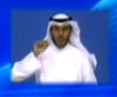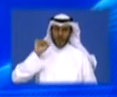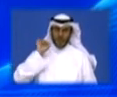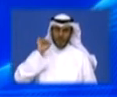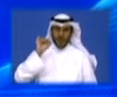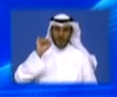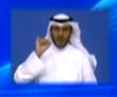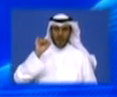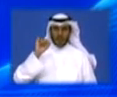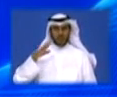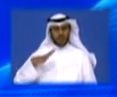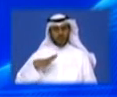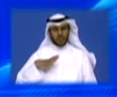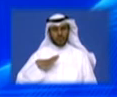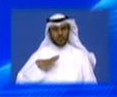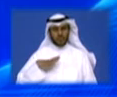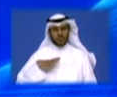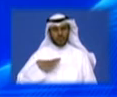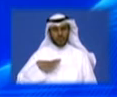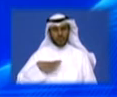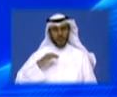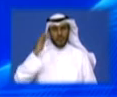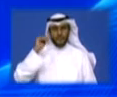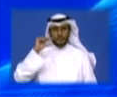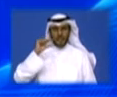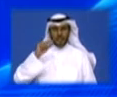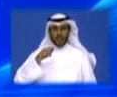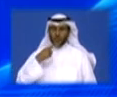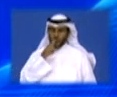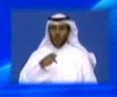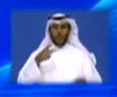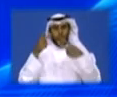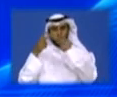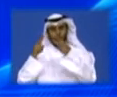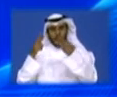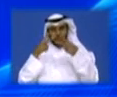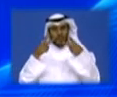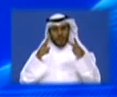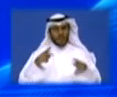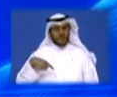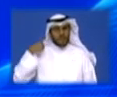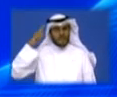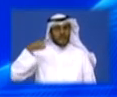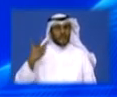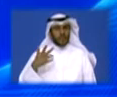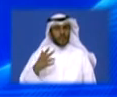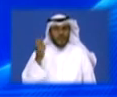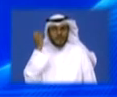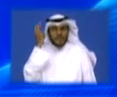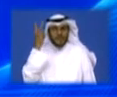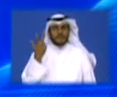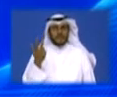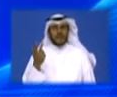لشؤون مجلس الوزراء الشيخ محمد عبد الله المبارك الصباح موافقة مجلس الوزراء على مقترح اللجنة الدائمة